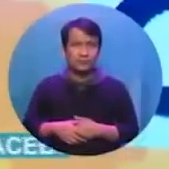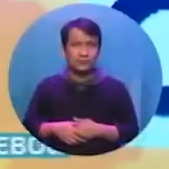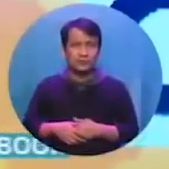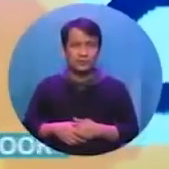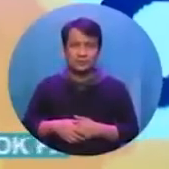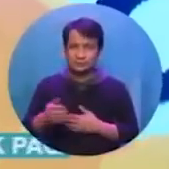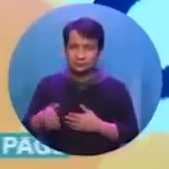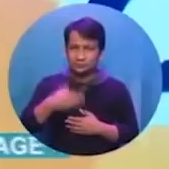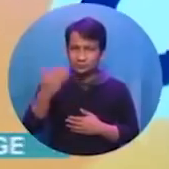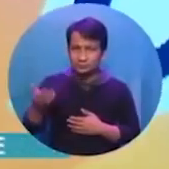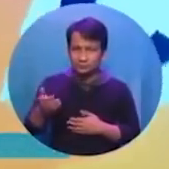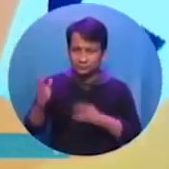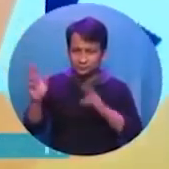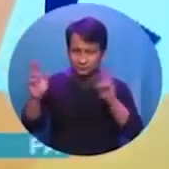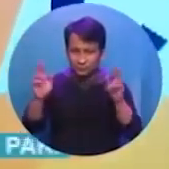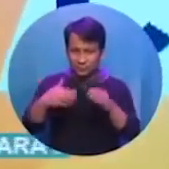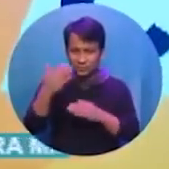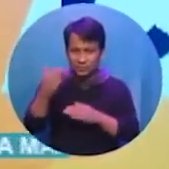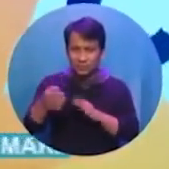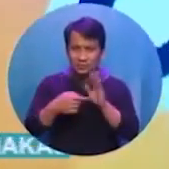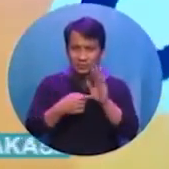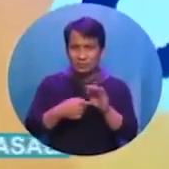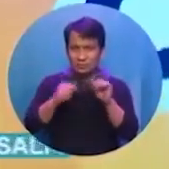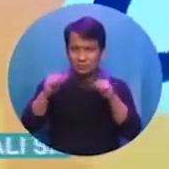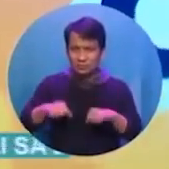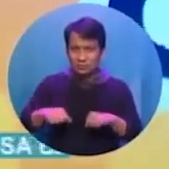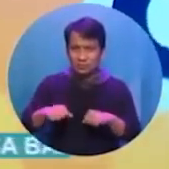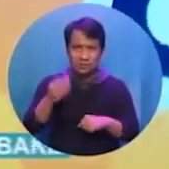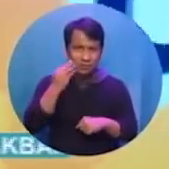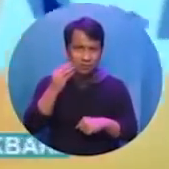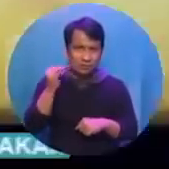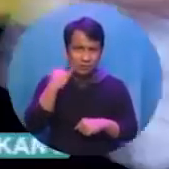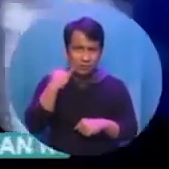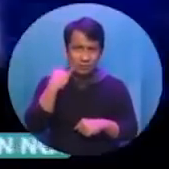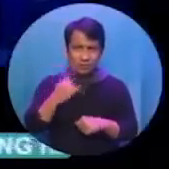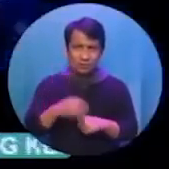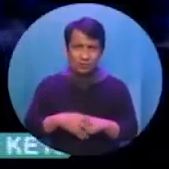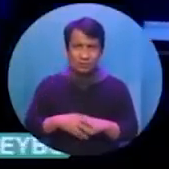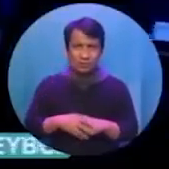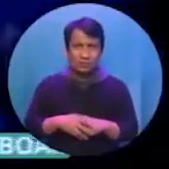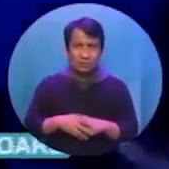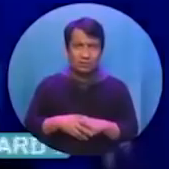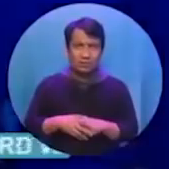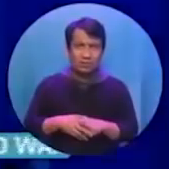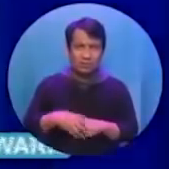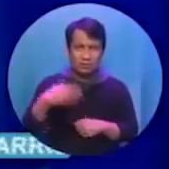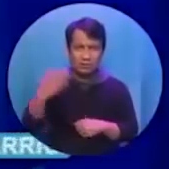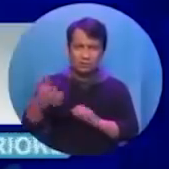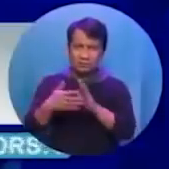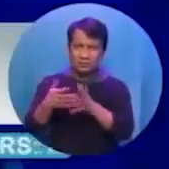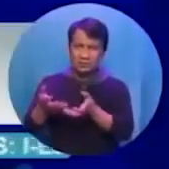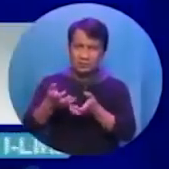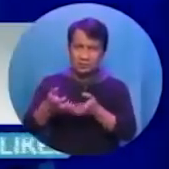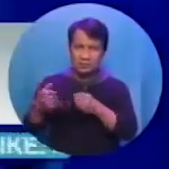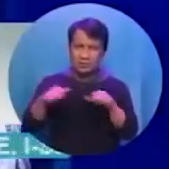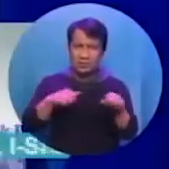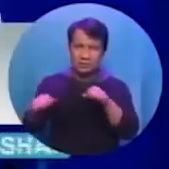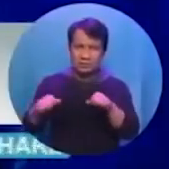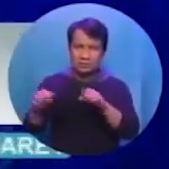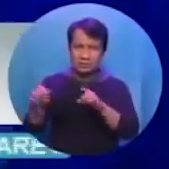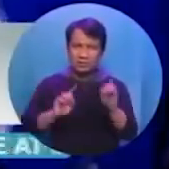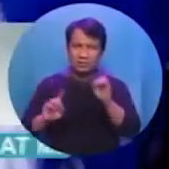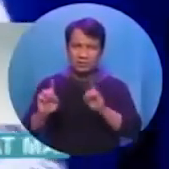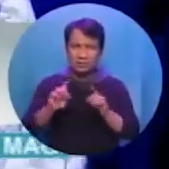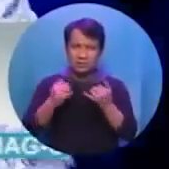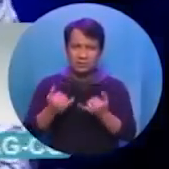Kaya sambayan ang keyboard warrior, sumanda na dahil eto na si Maring MJ! Hola mga keyboard warrior! Action na drama pa!